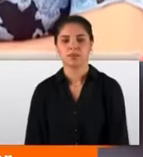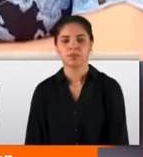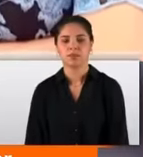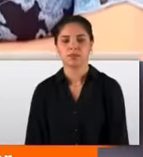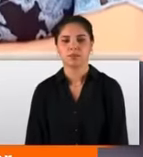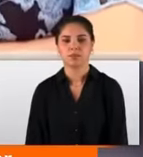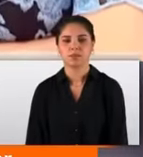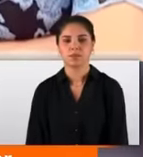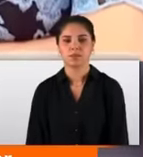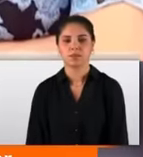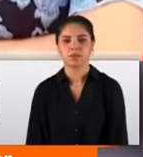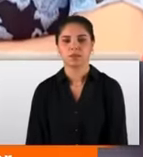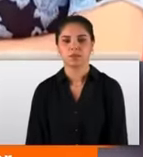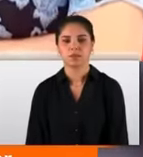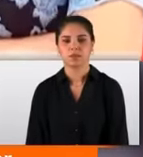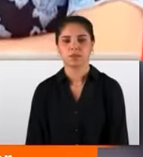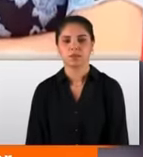annem. Yapmadım,